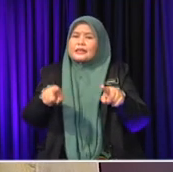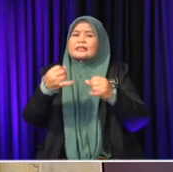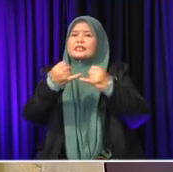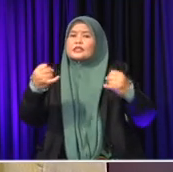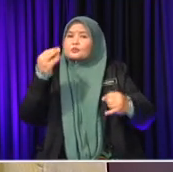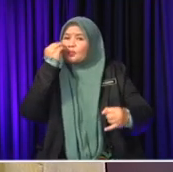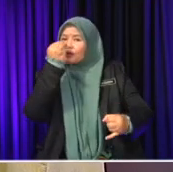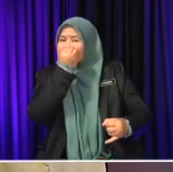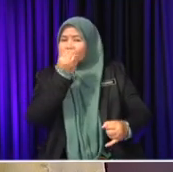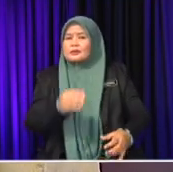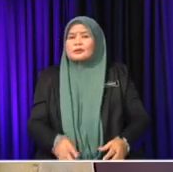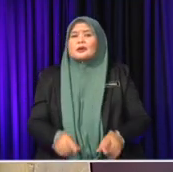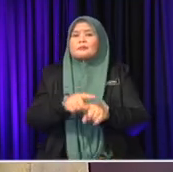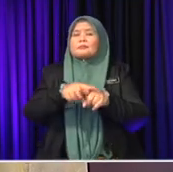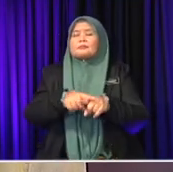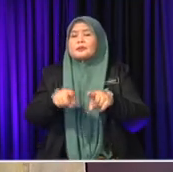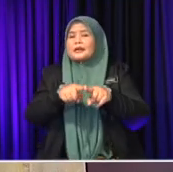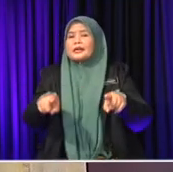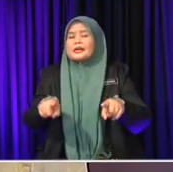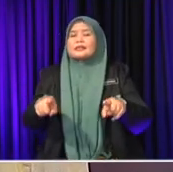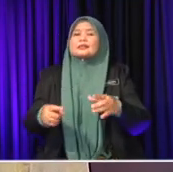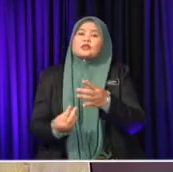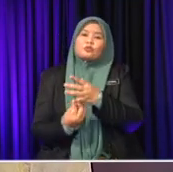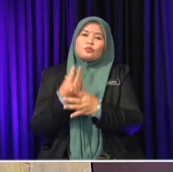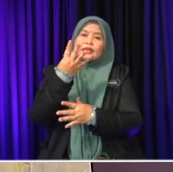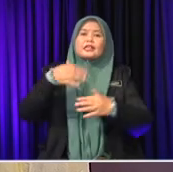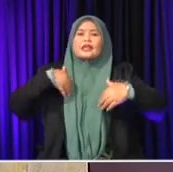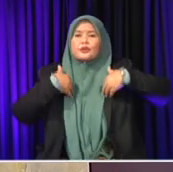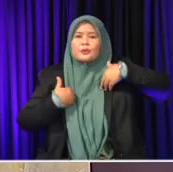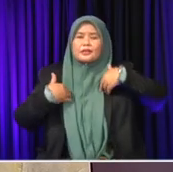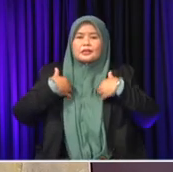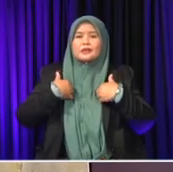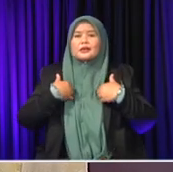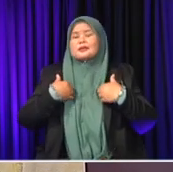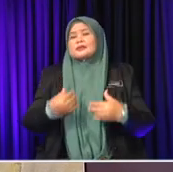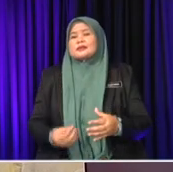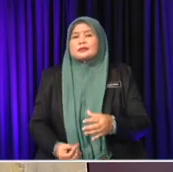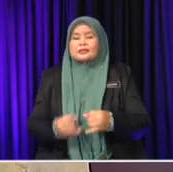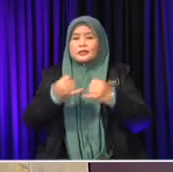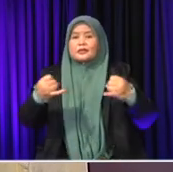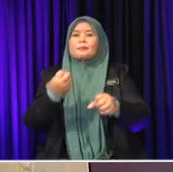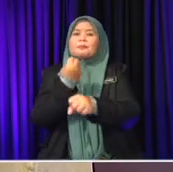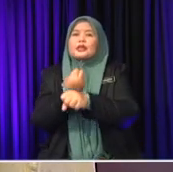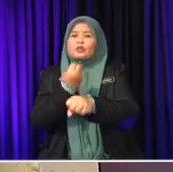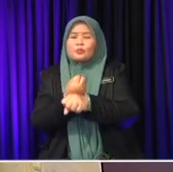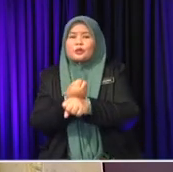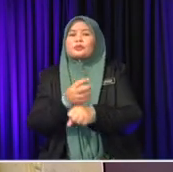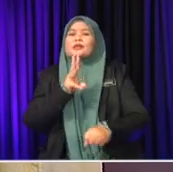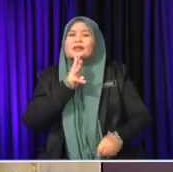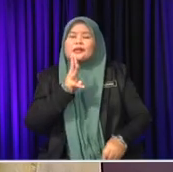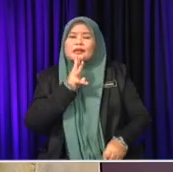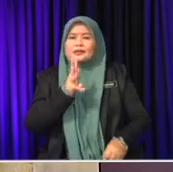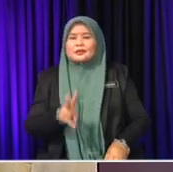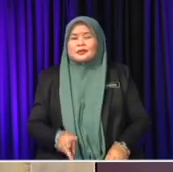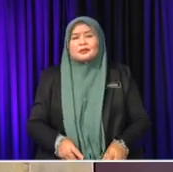bunga berbagai jenis tumbuhan dan hewan berbagai jenis batu bata dan air